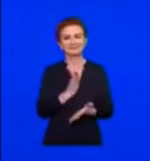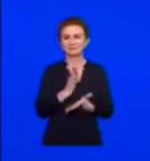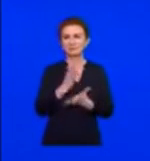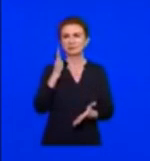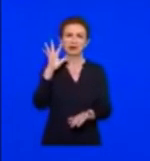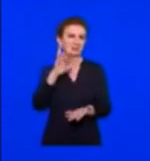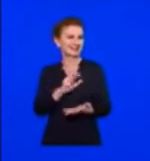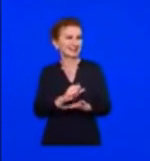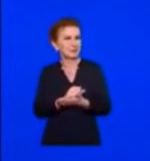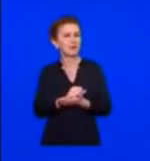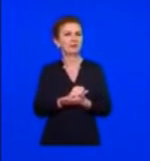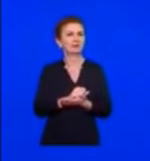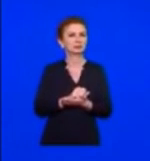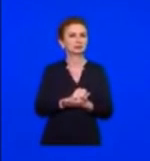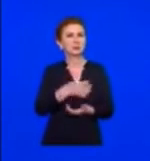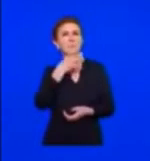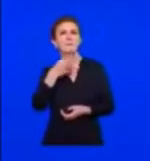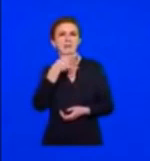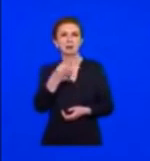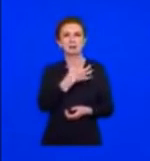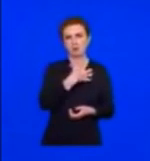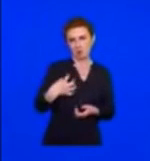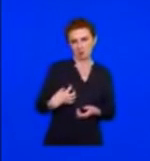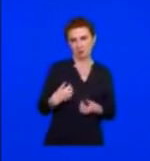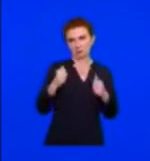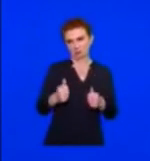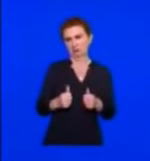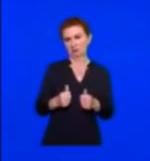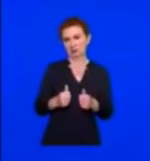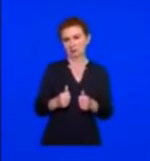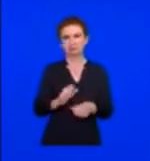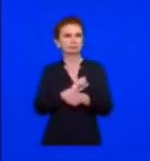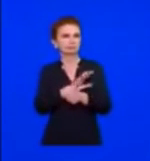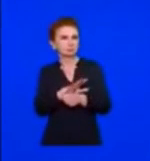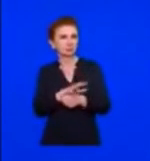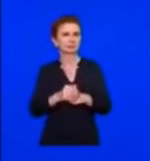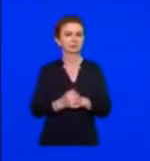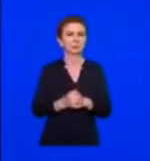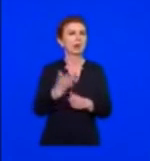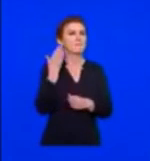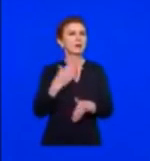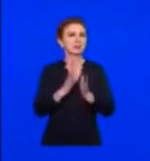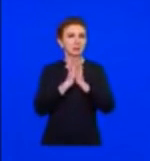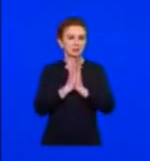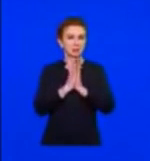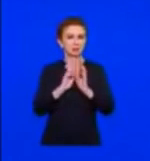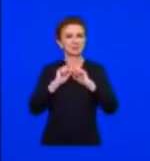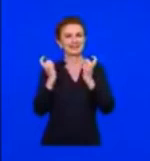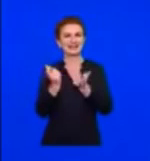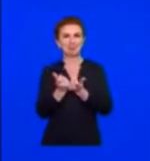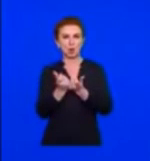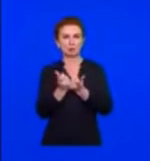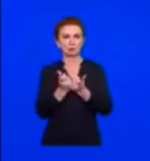się poprawą stanu gospodarczego w kontekście walki z koronawirusem. A więc bardzo proszę senatorów